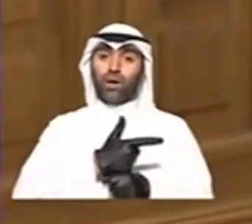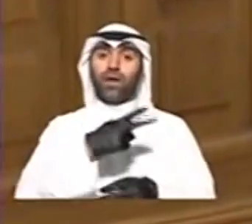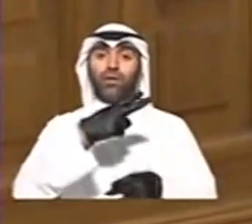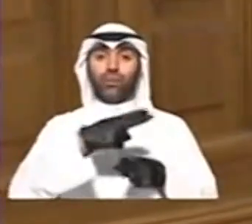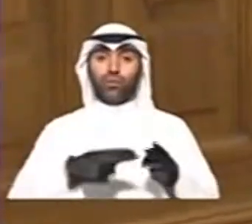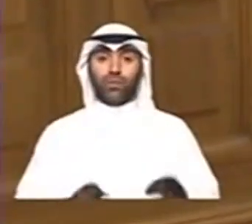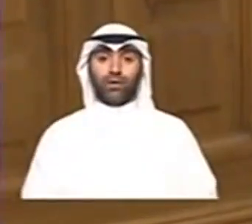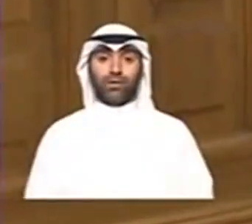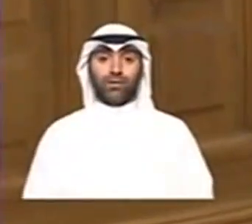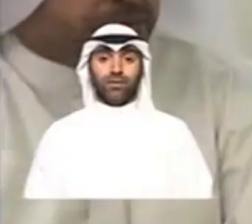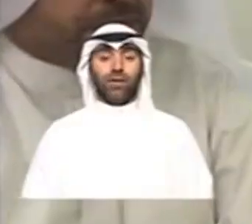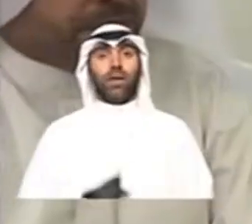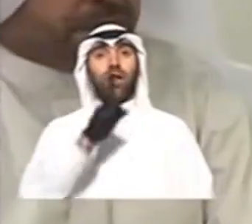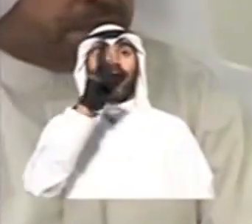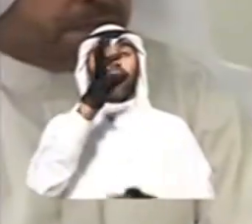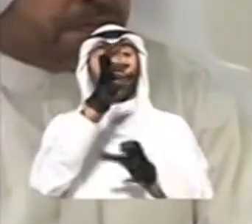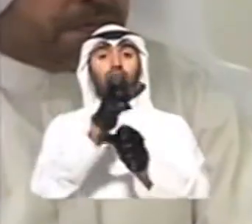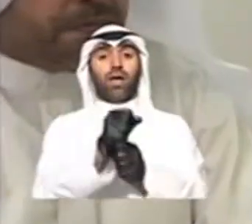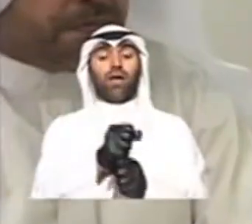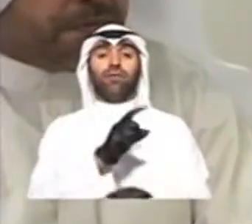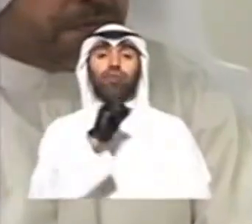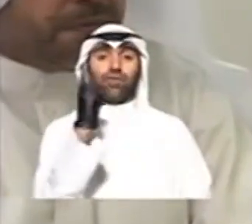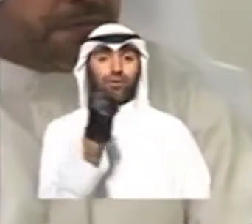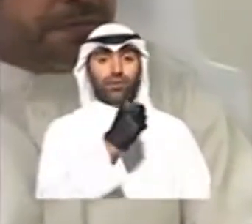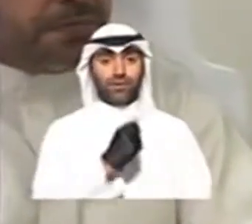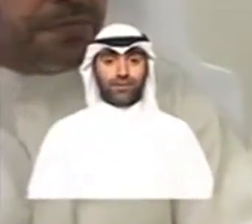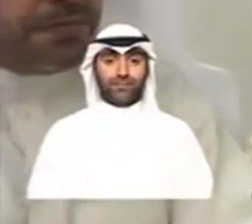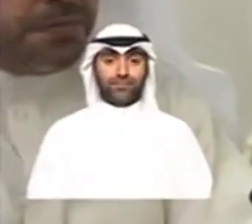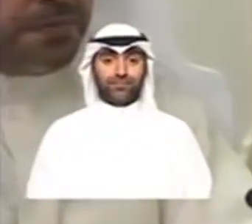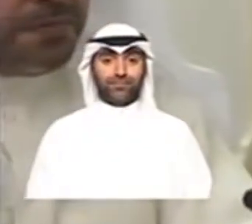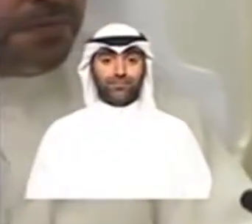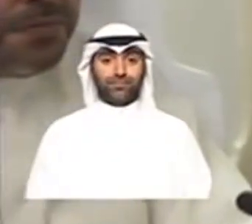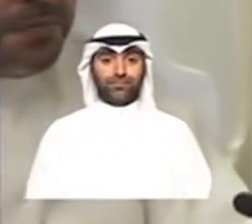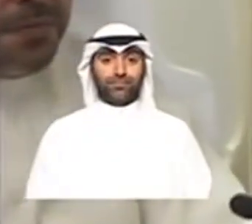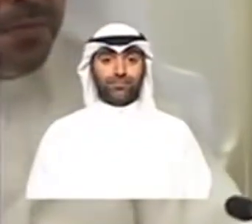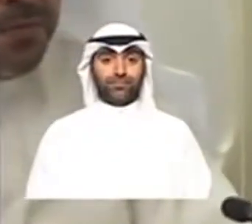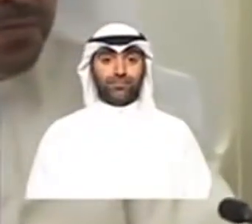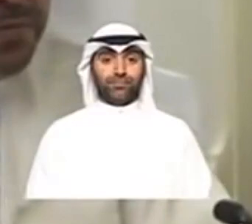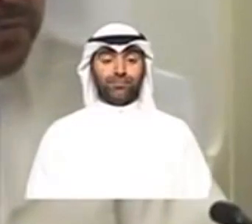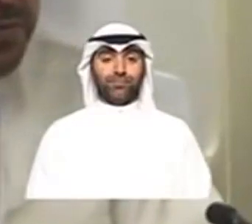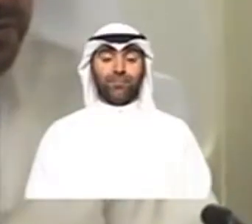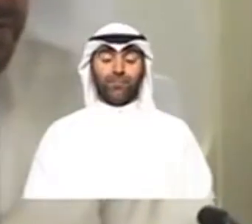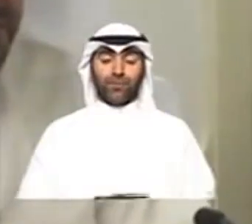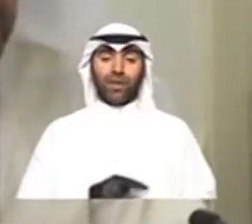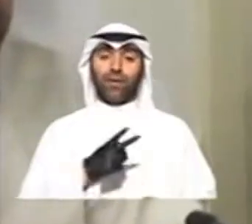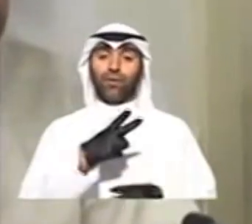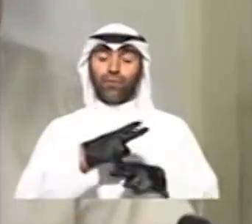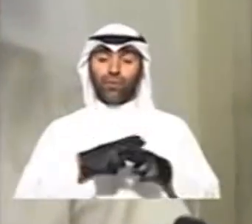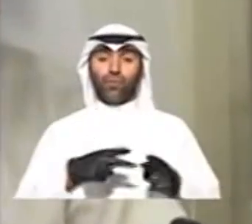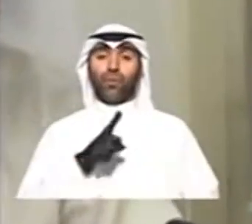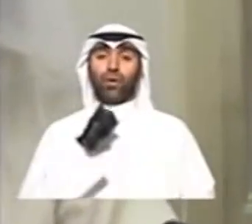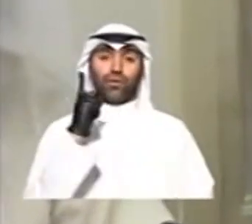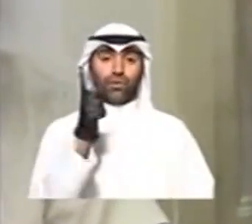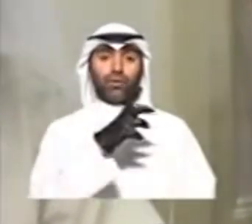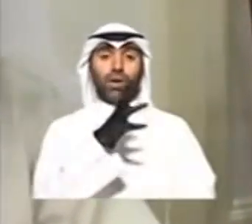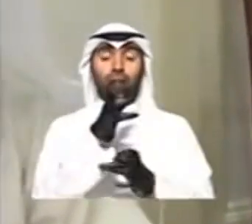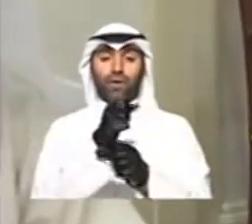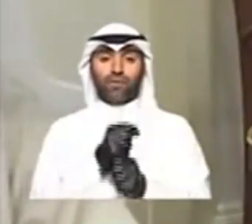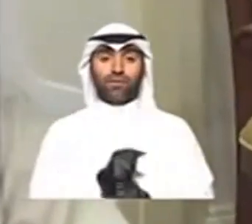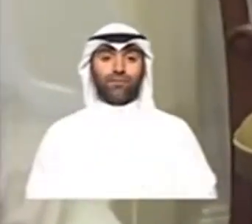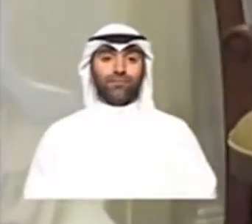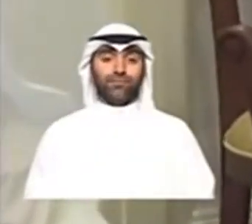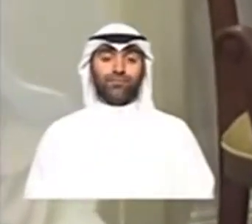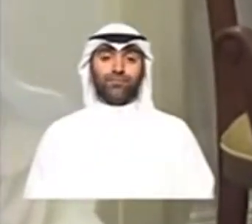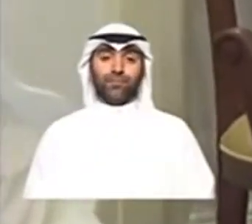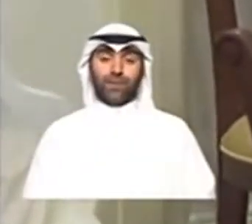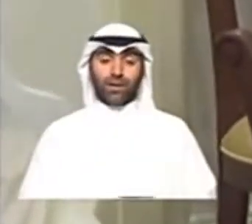الله أن يمتعكما بالصحة والعافية ويبقيكما ذخرا للكويت. وأرحب كذلك بمعالي الأخ